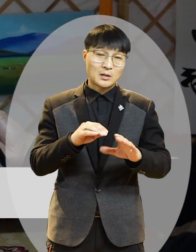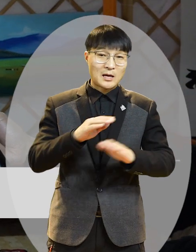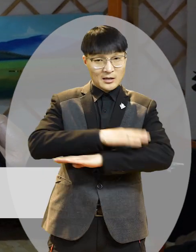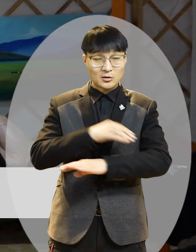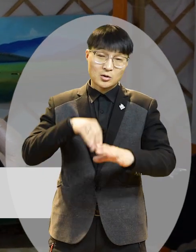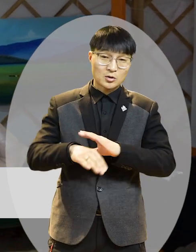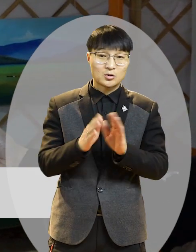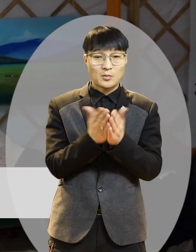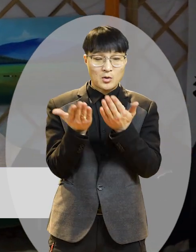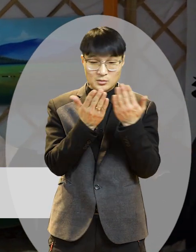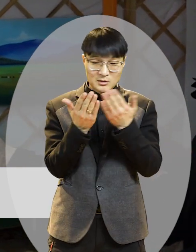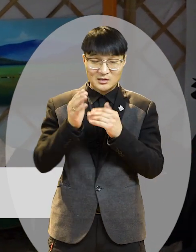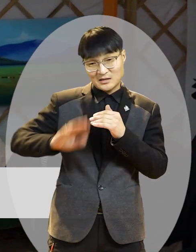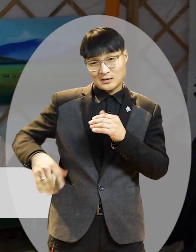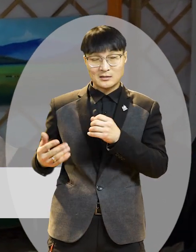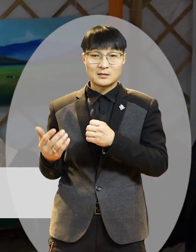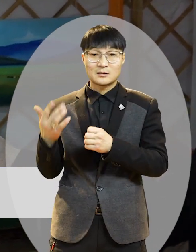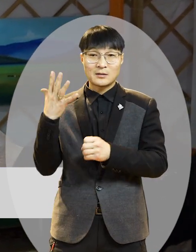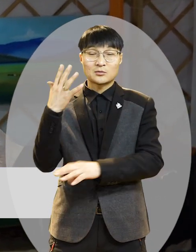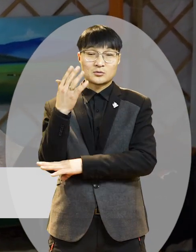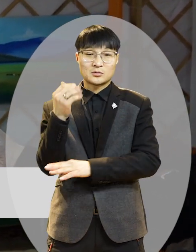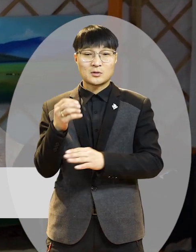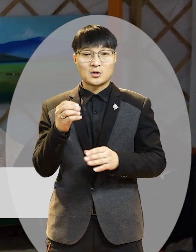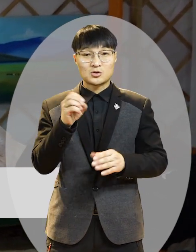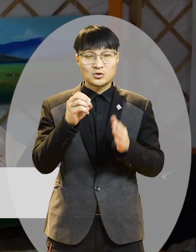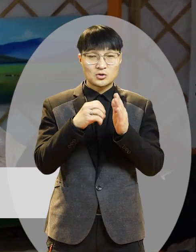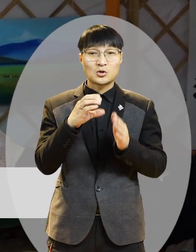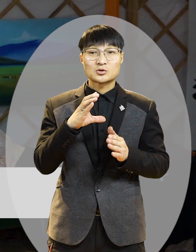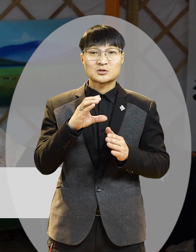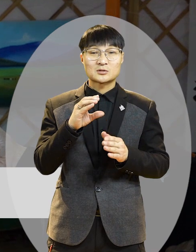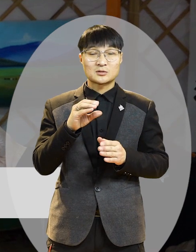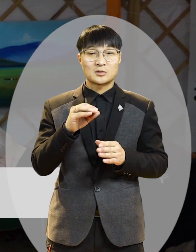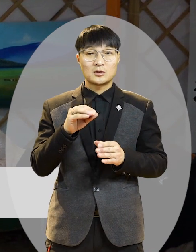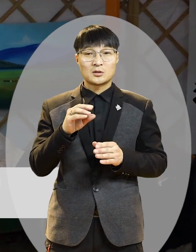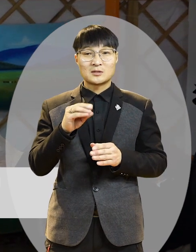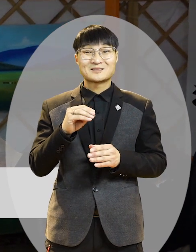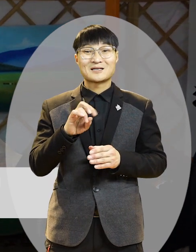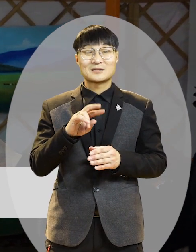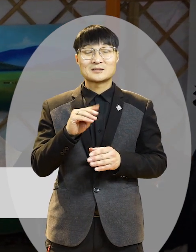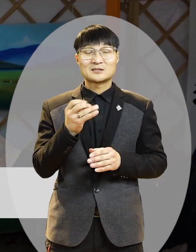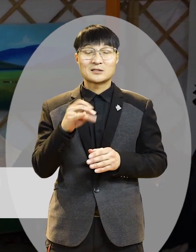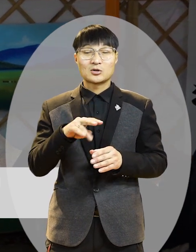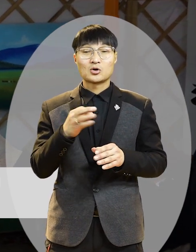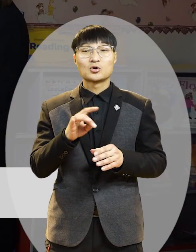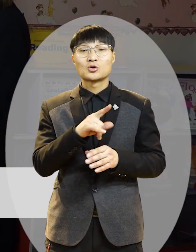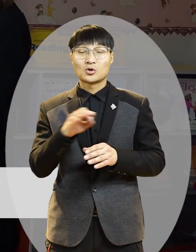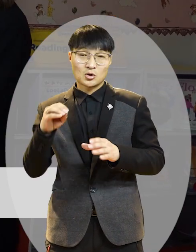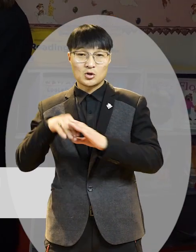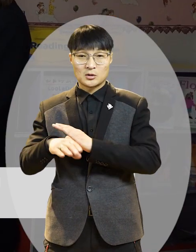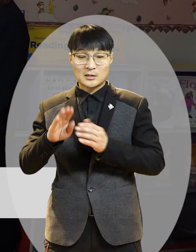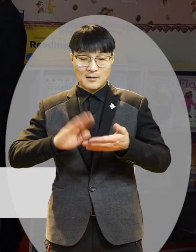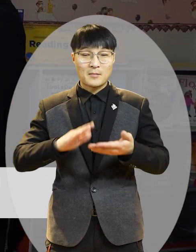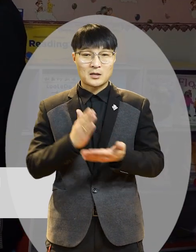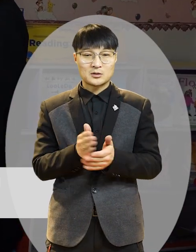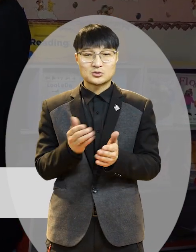бол дараагийн 5 дахь өдөр нь болохоор ёс заншлын өргөнтэй танилцаж ёс заншлын өргөндөө орж бас ёс заншлтайгаа танилцдаг юм байгаа. Жишээлбэл энэ